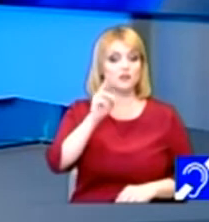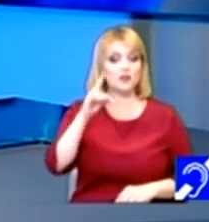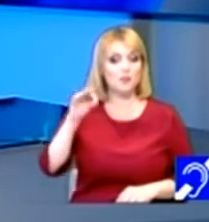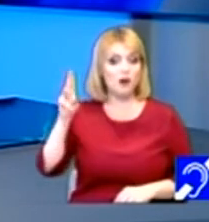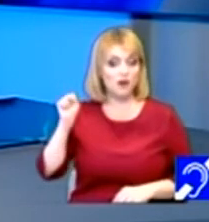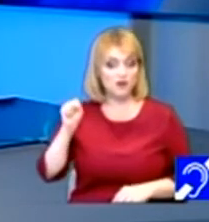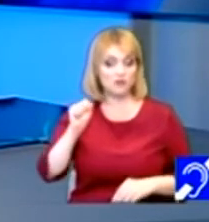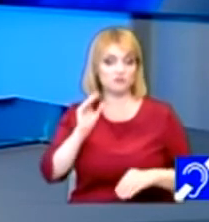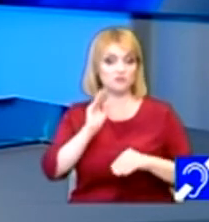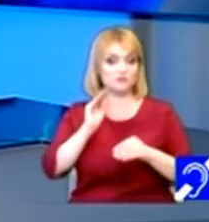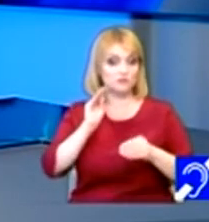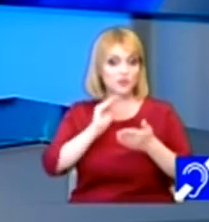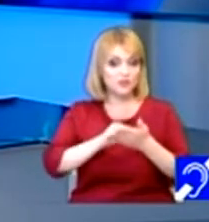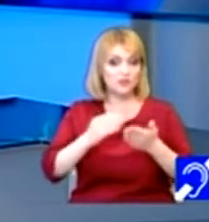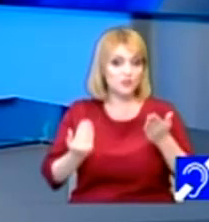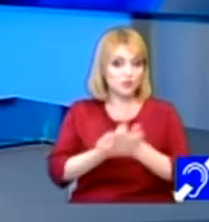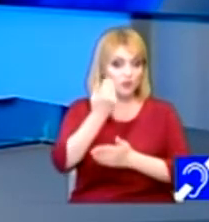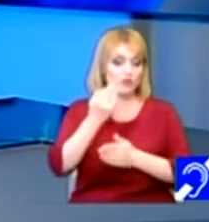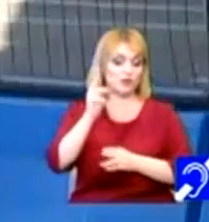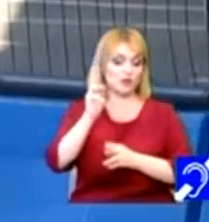fondul creșterii numărului de cazuri COVID.